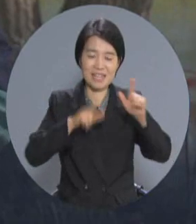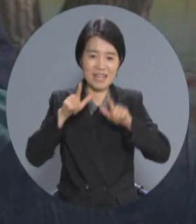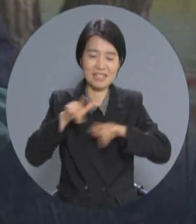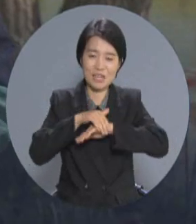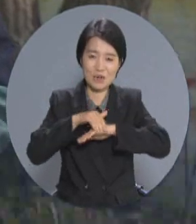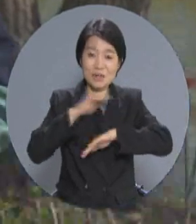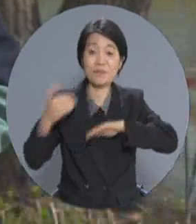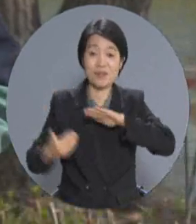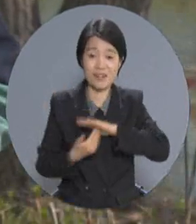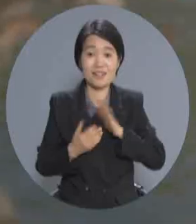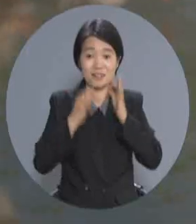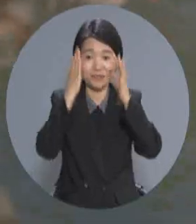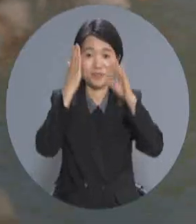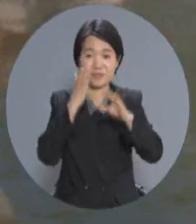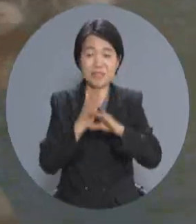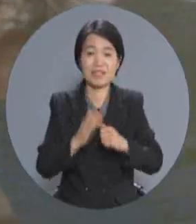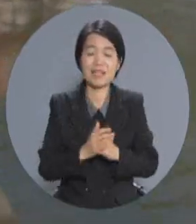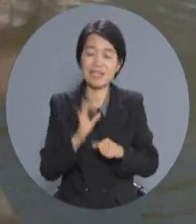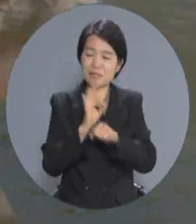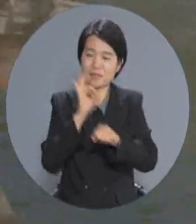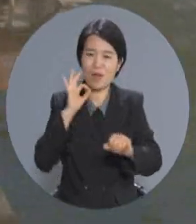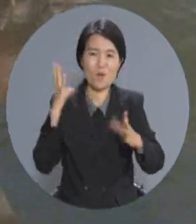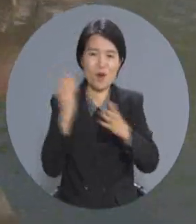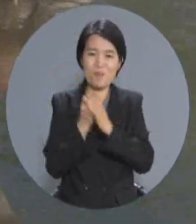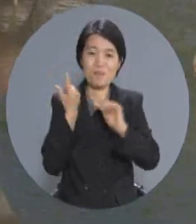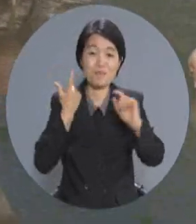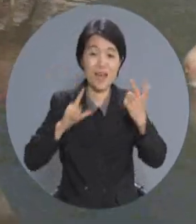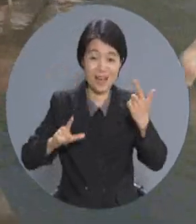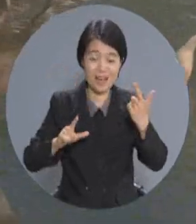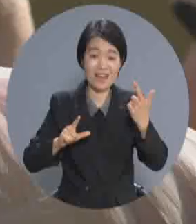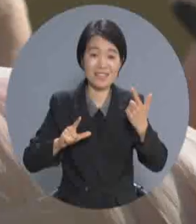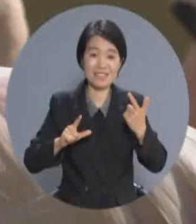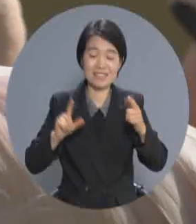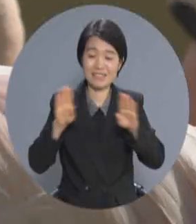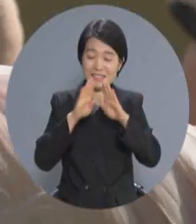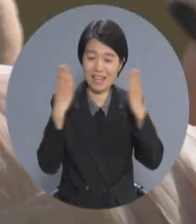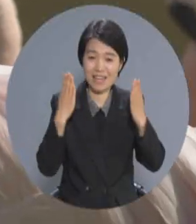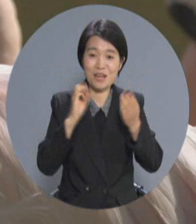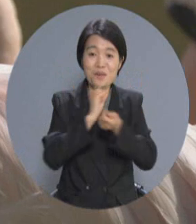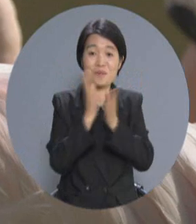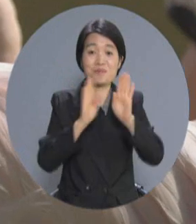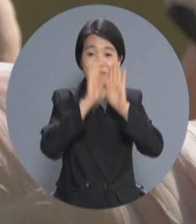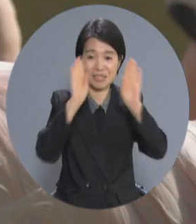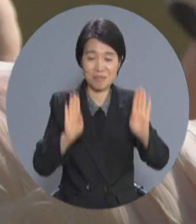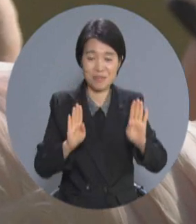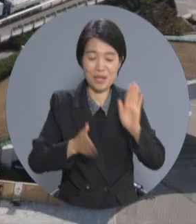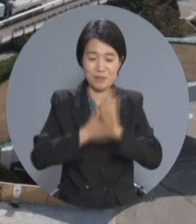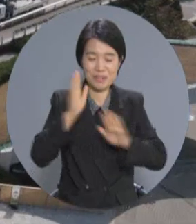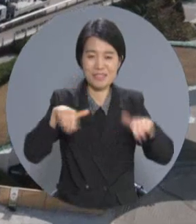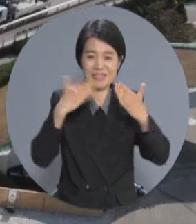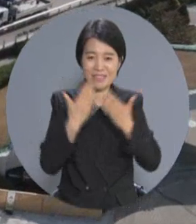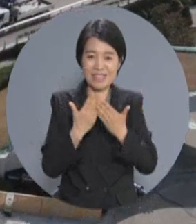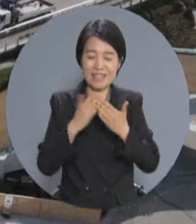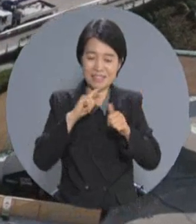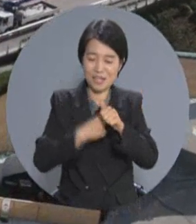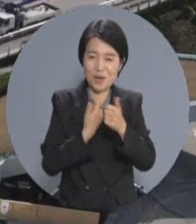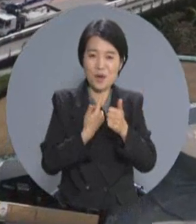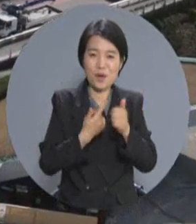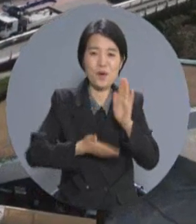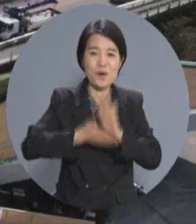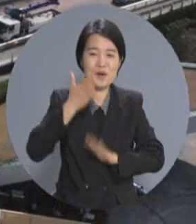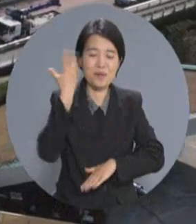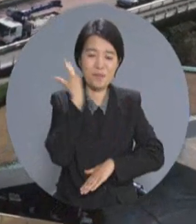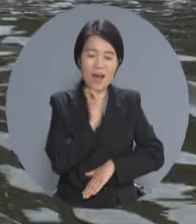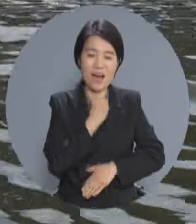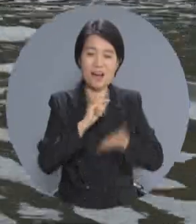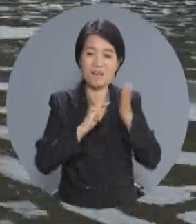그려내려고 하고 있습니다. 10년 전과 확 달라진 모습으로 찾아온 정원 박람회. 도시 전체가 생태도시의 매력을